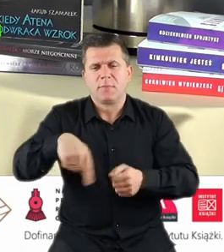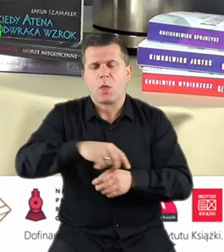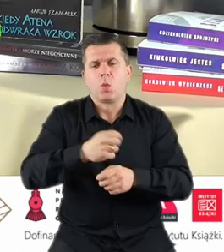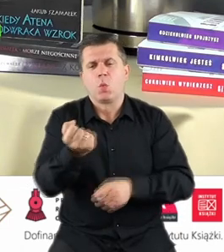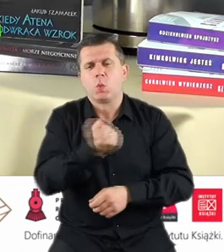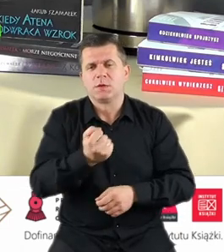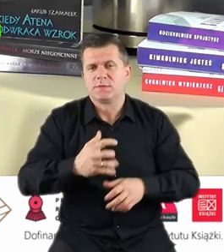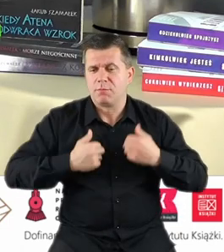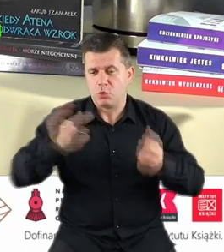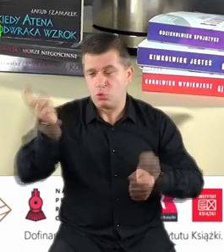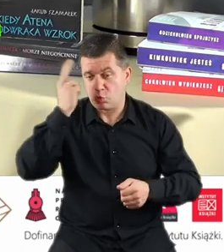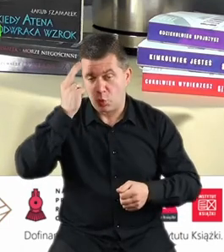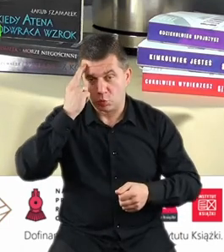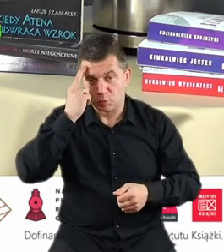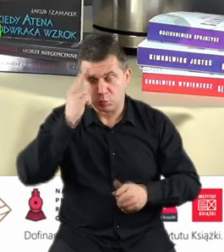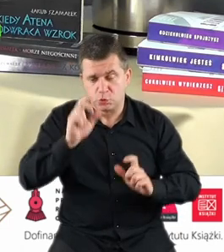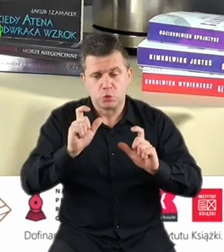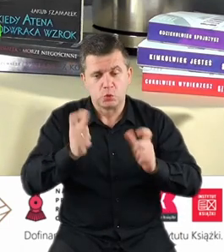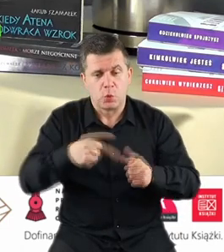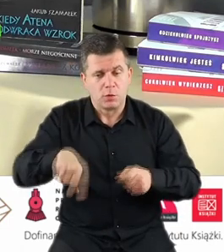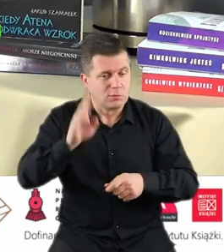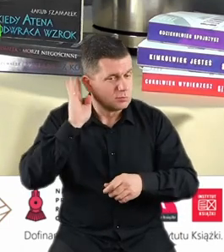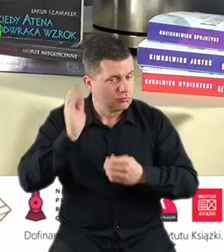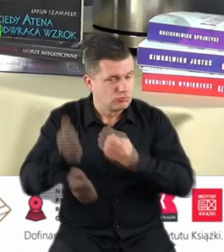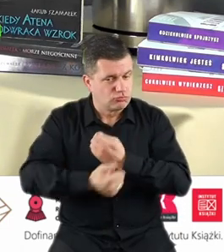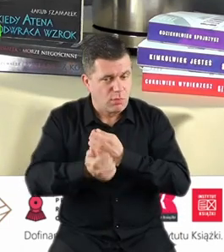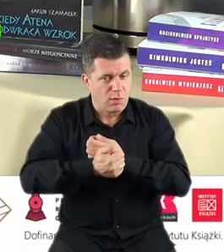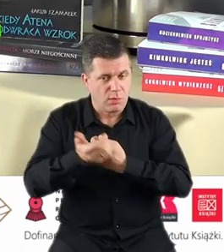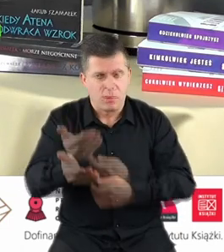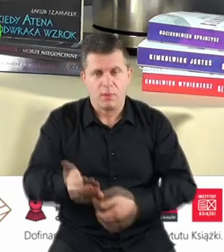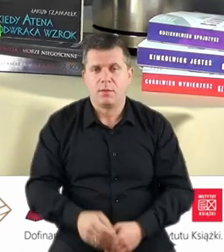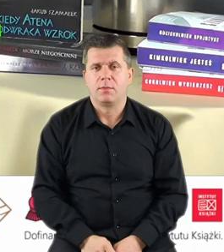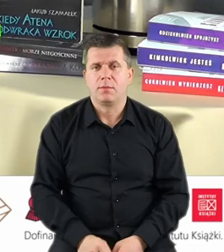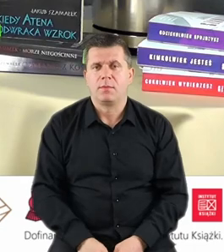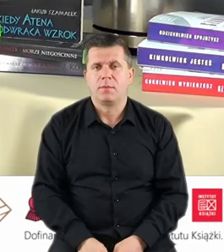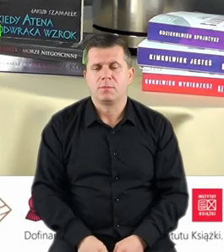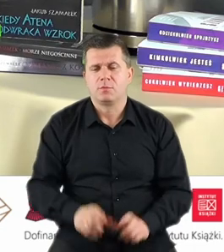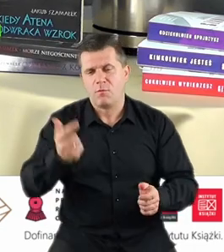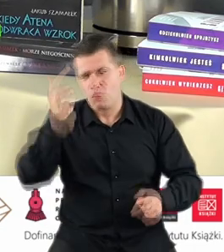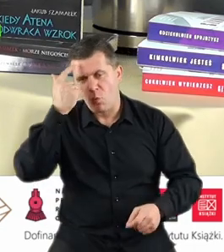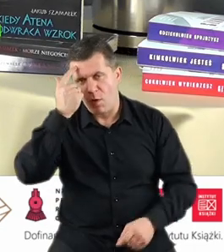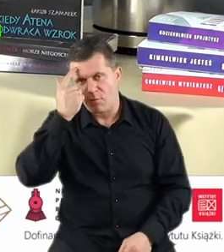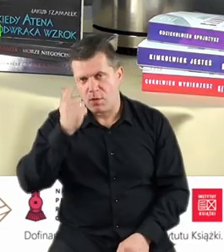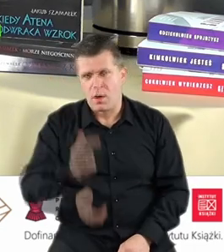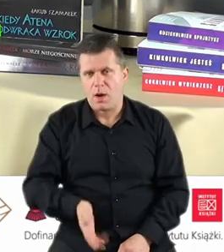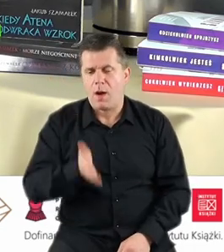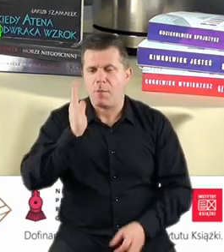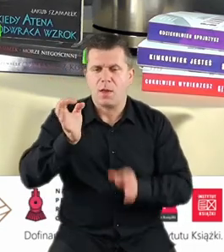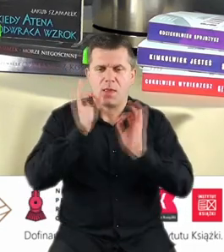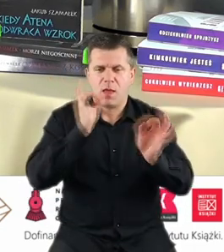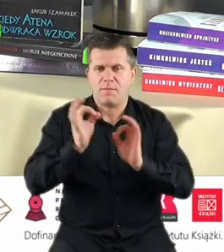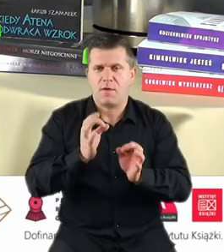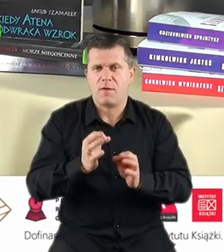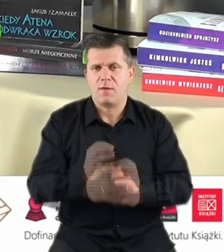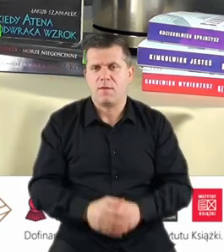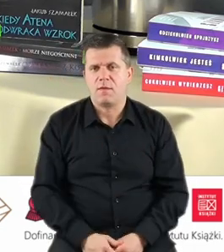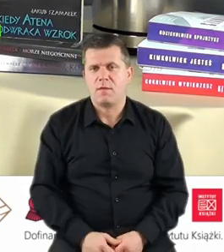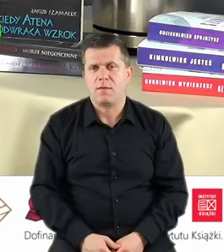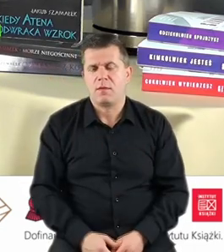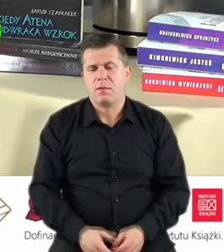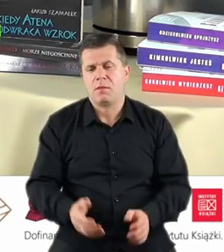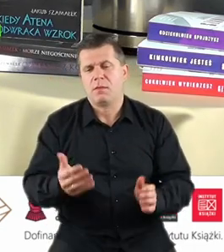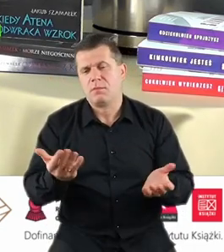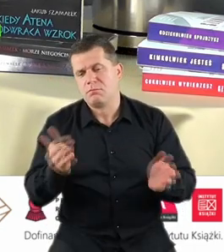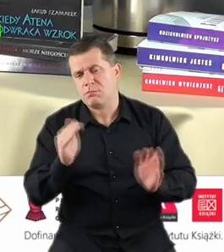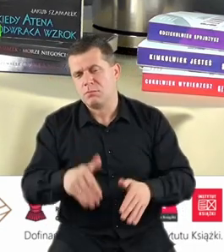używane, żeby zrozumieć, co tam się dzieje w głowie i potem te informacje są wykorzystywane, żeby nam pewne rzeczy